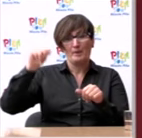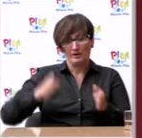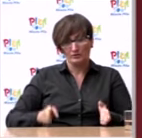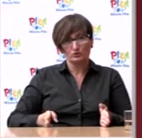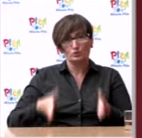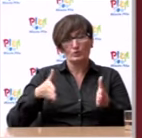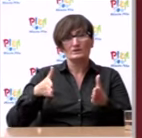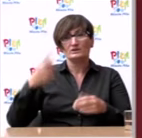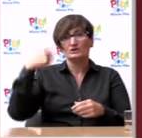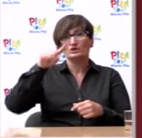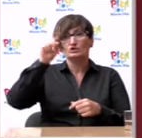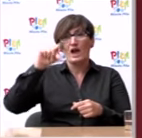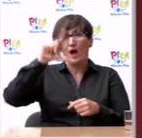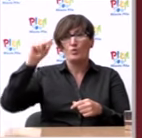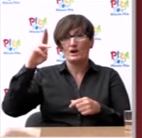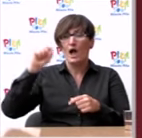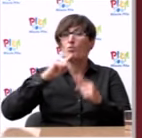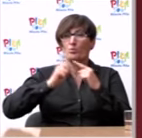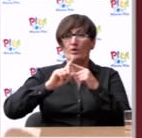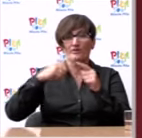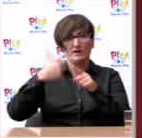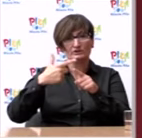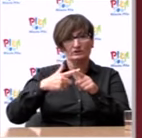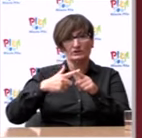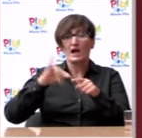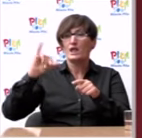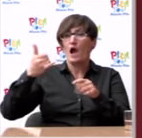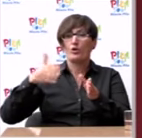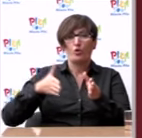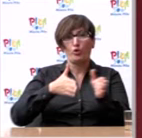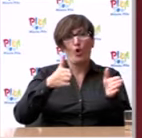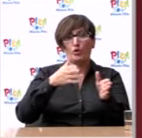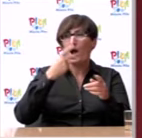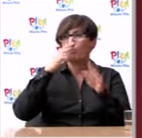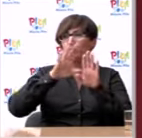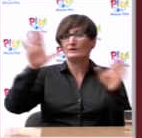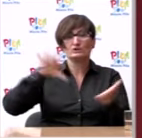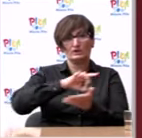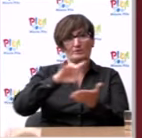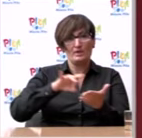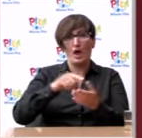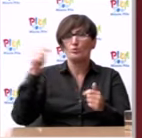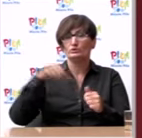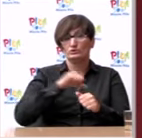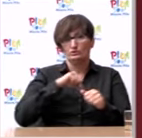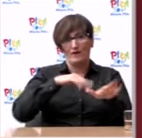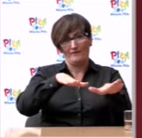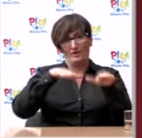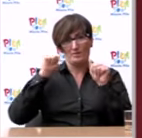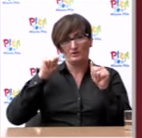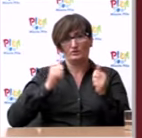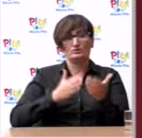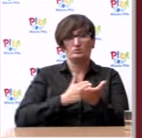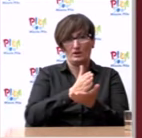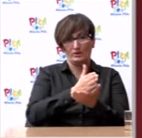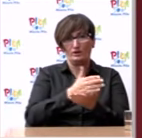działki numer 20 wykazany jako droga publiczna gminna. Musieliśmy się wycofać z tego przebiegu i to jest